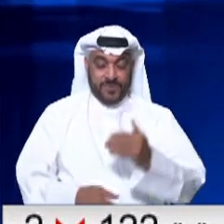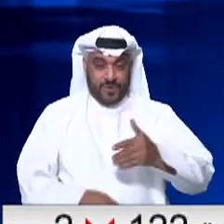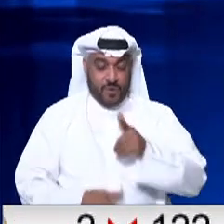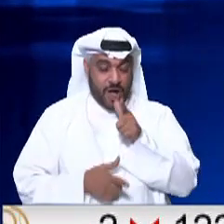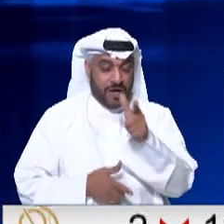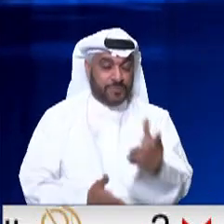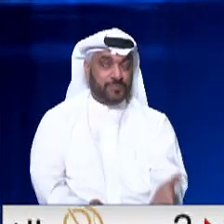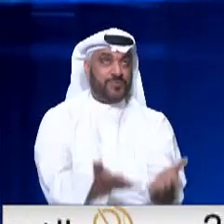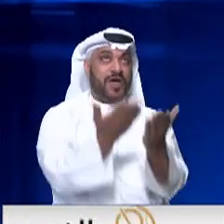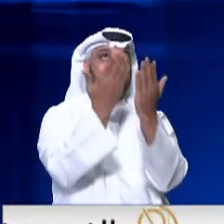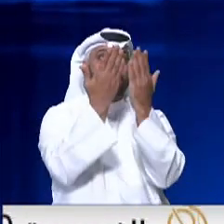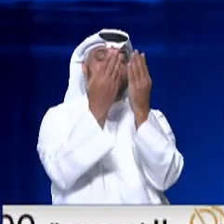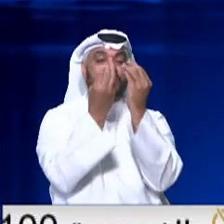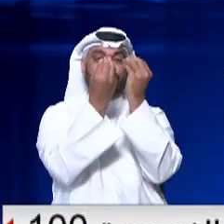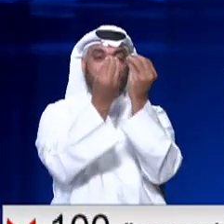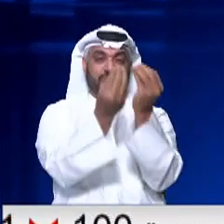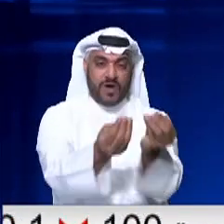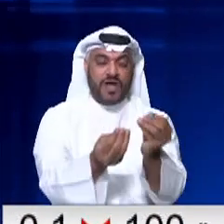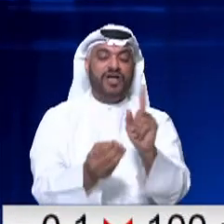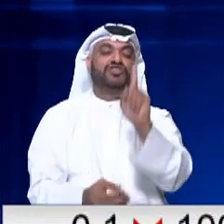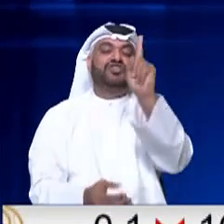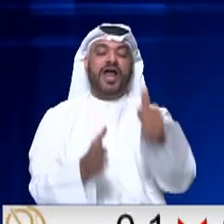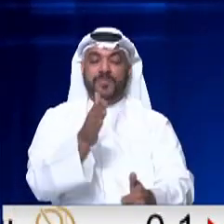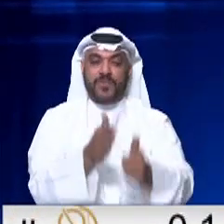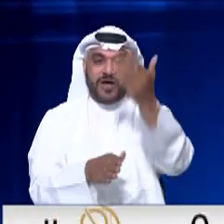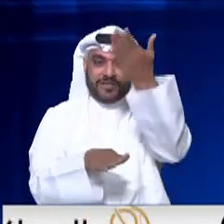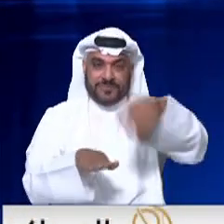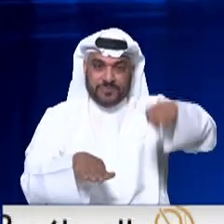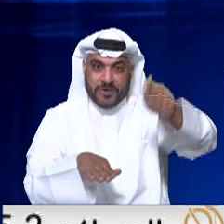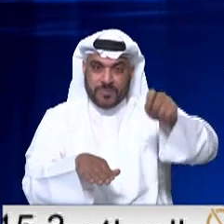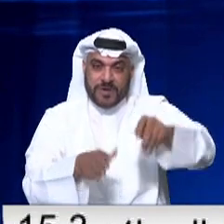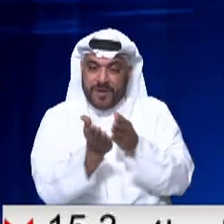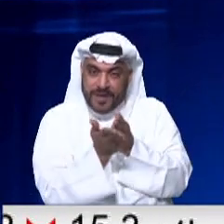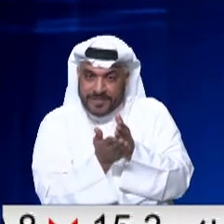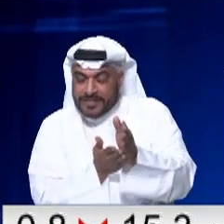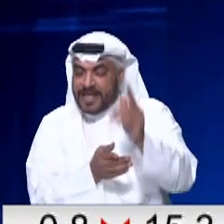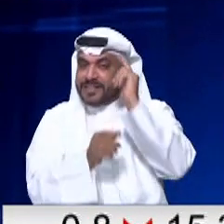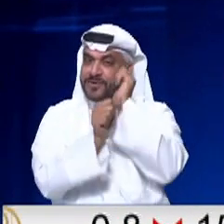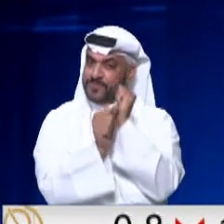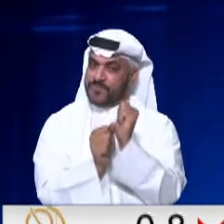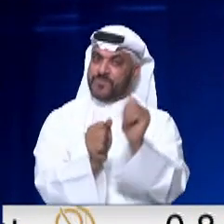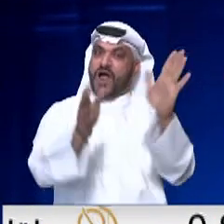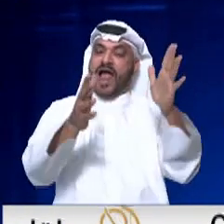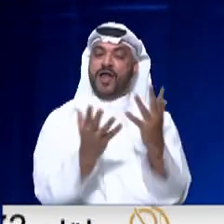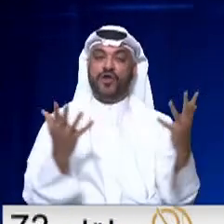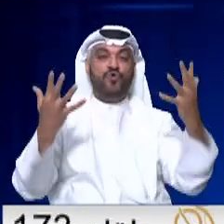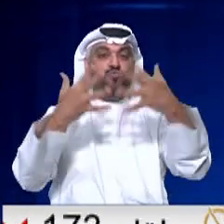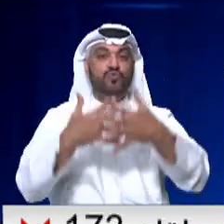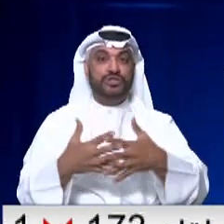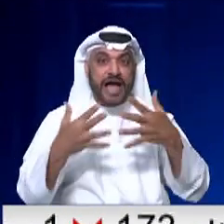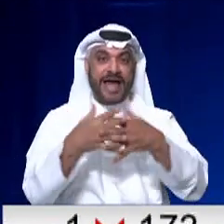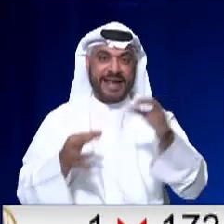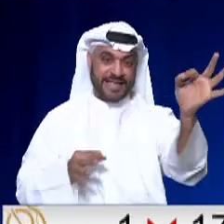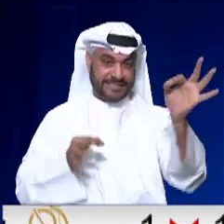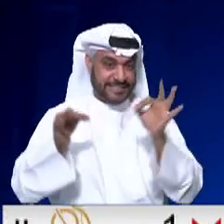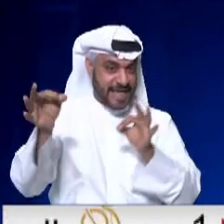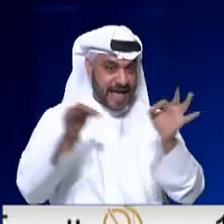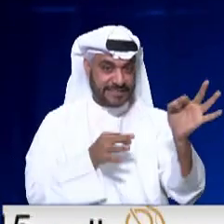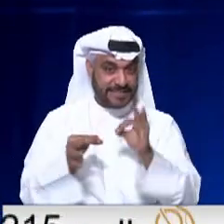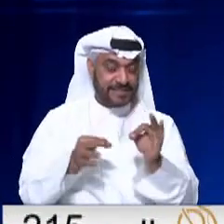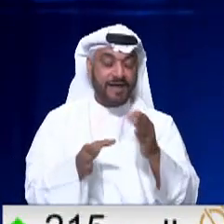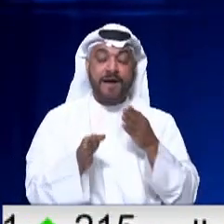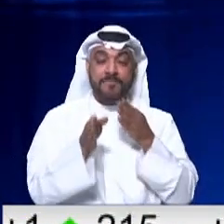وأدعو المولى عز وجل أن يكلل بالتوفيق والسداد مسيرتنا الديمقراطية في ترسيخ المشاركة السياسية